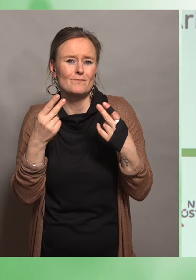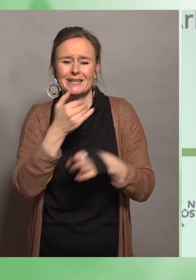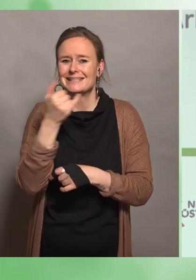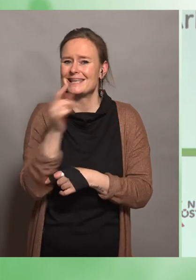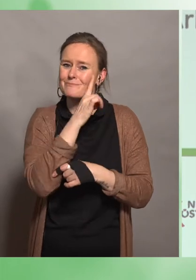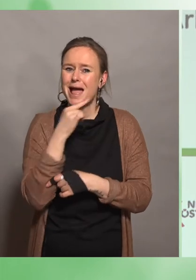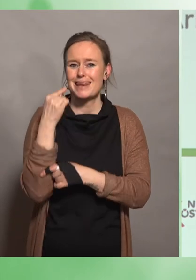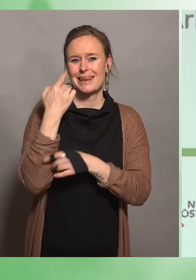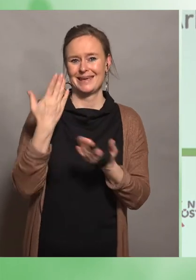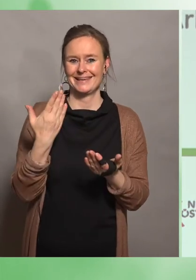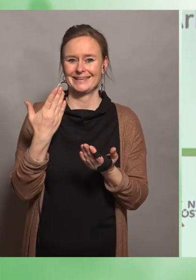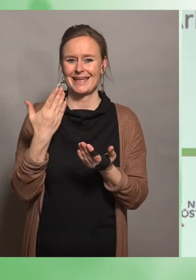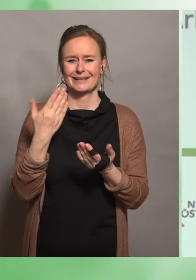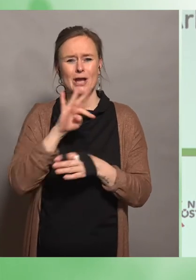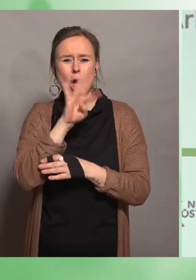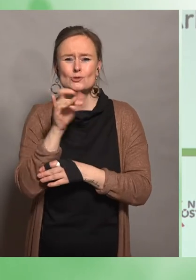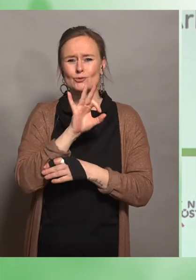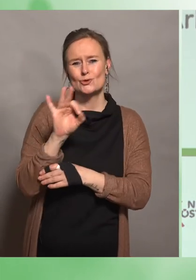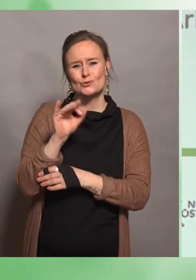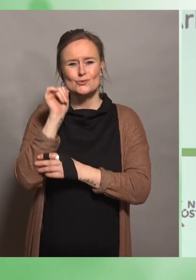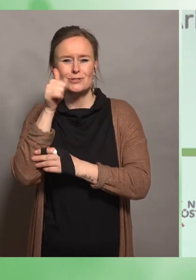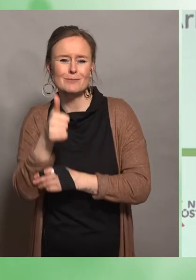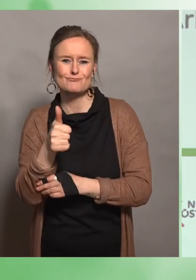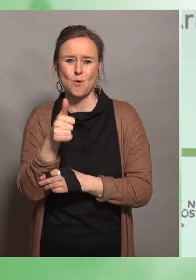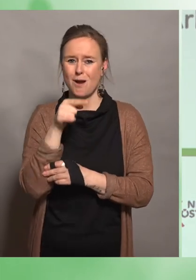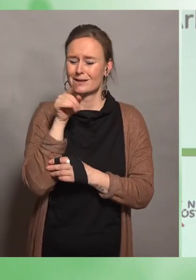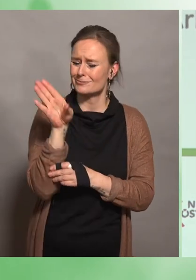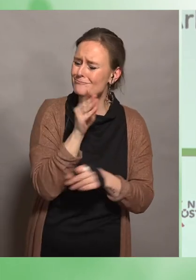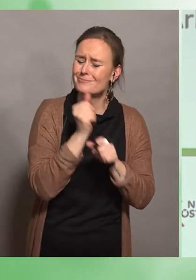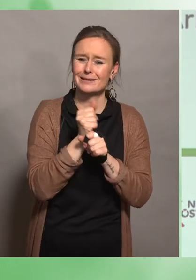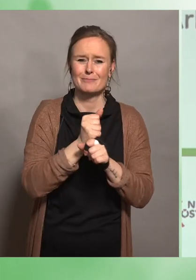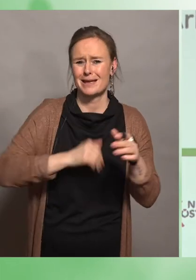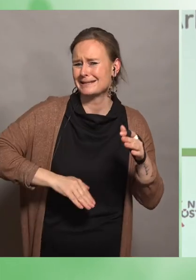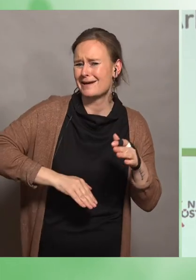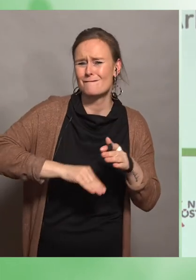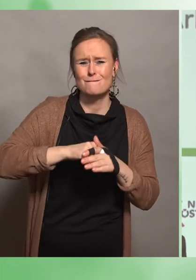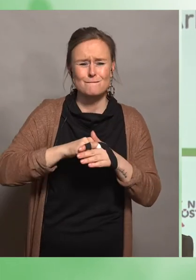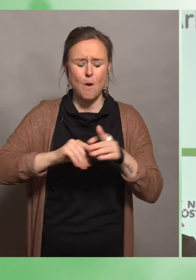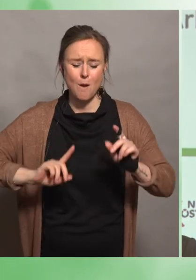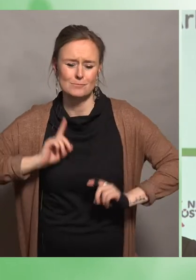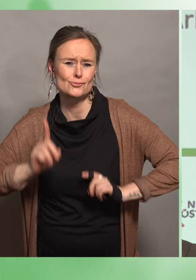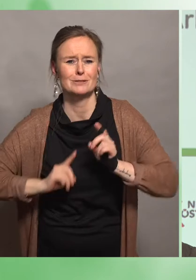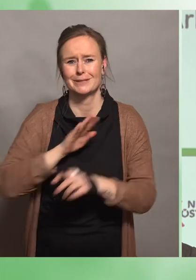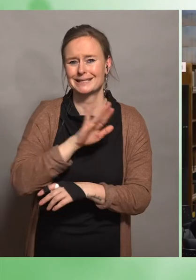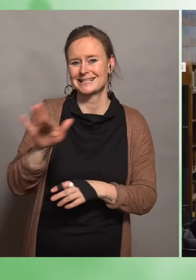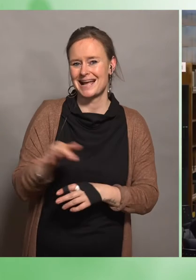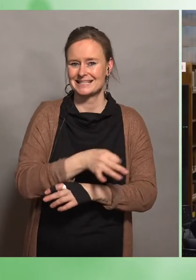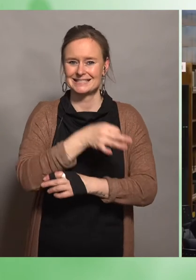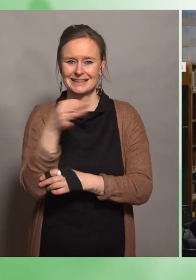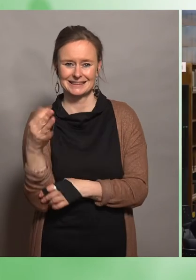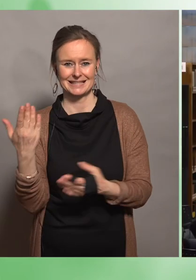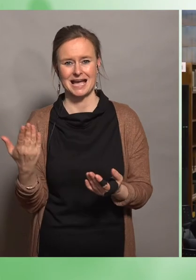schönes guten Morgen und der Mitarbeiter ist den ganzen Tag motiviert und man kann sich auf den verlassen. Das heißt, für Sie ist der